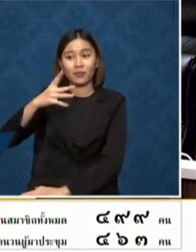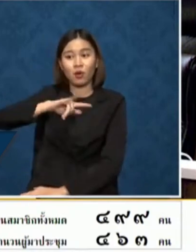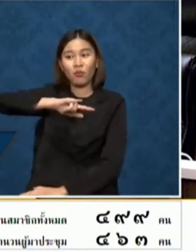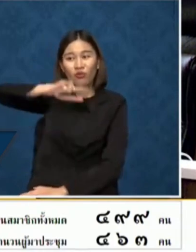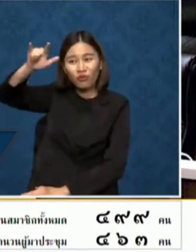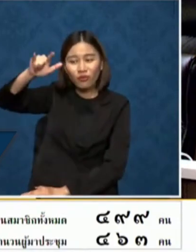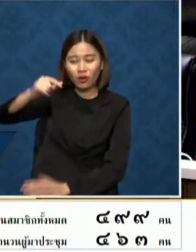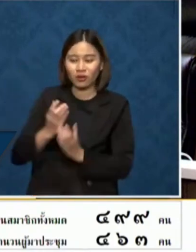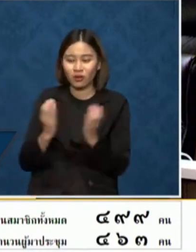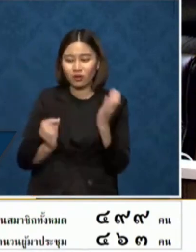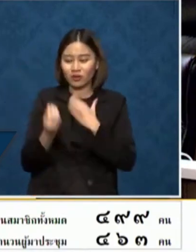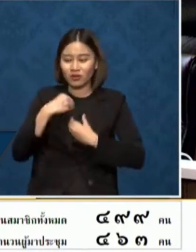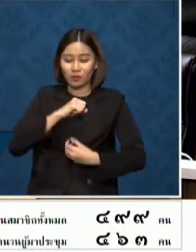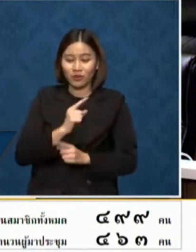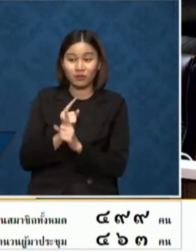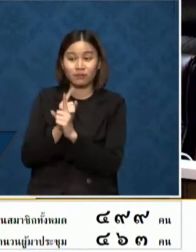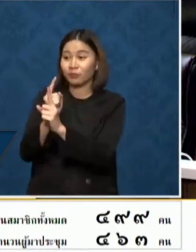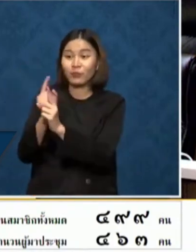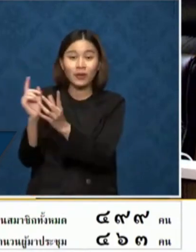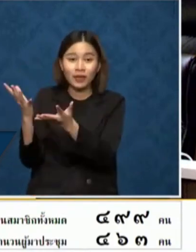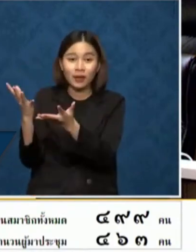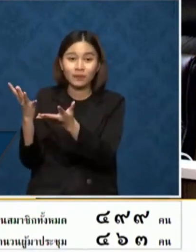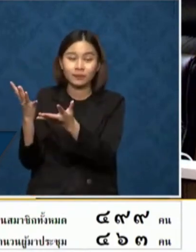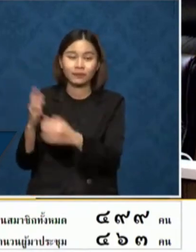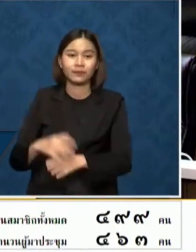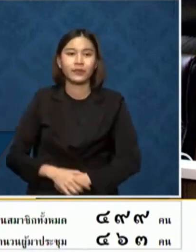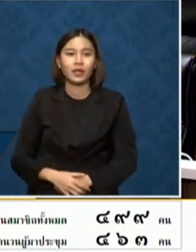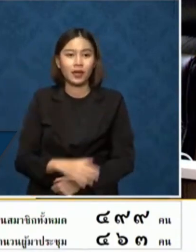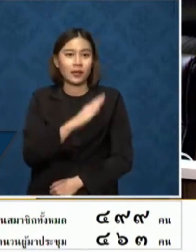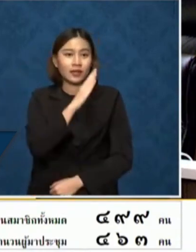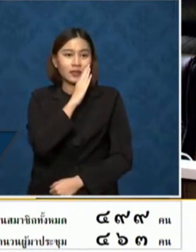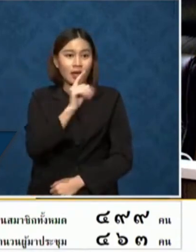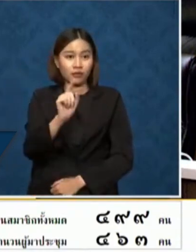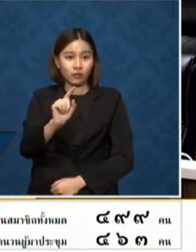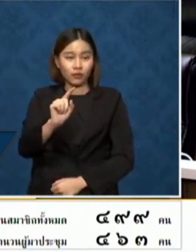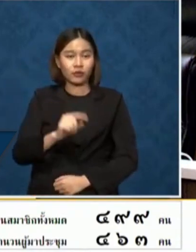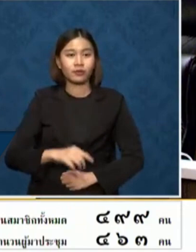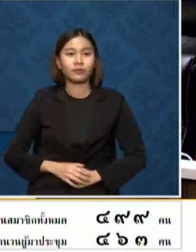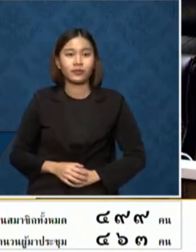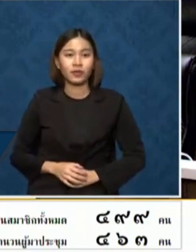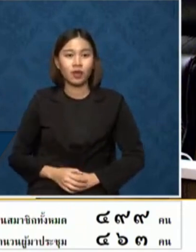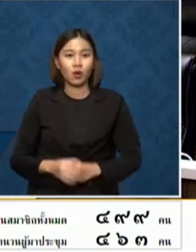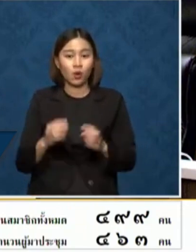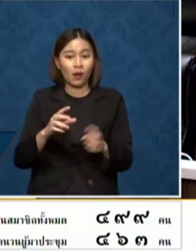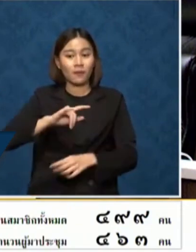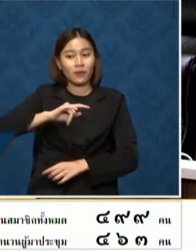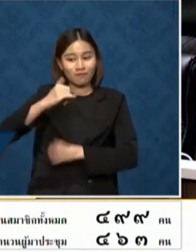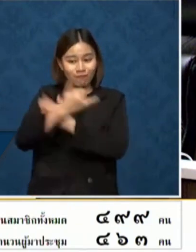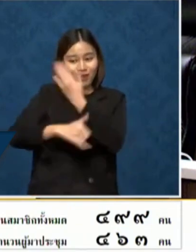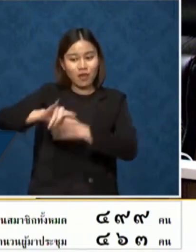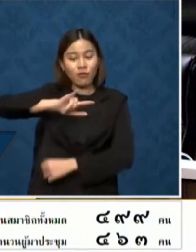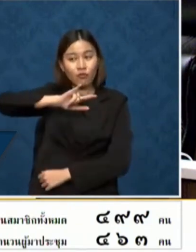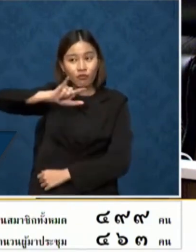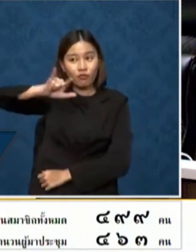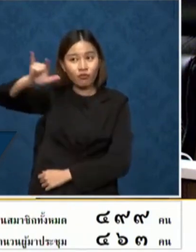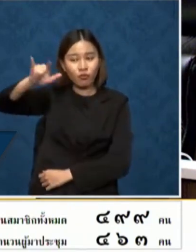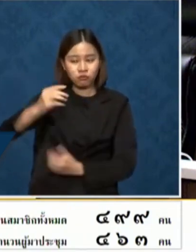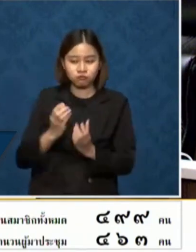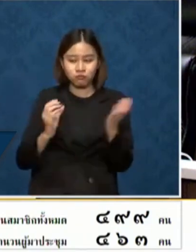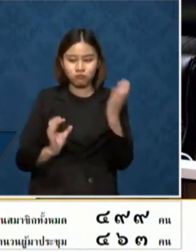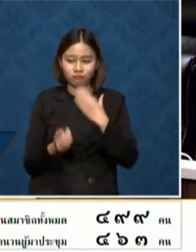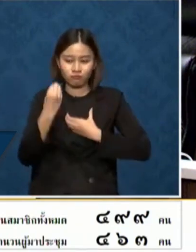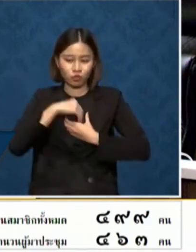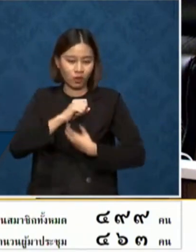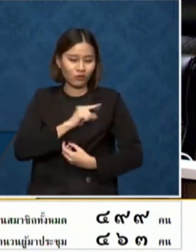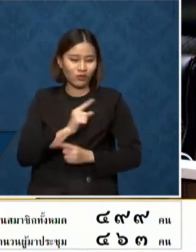หรอครับถ้าถ้าเรามองว่าการเดินทางข้ามแดนไปแล้วศีลธรรมอัน